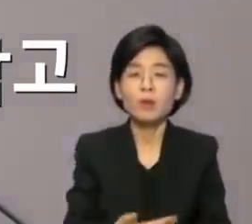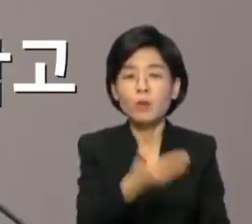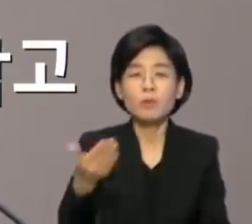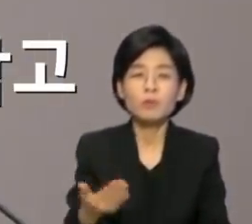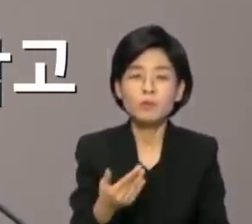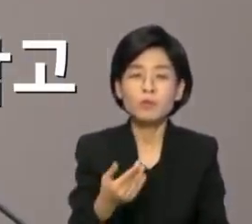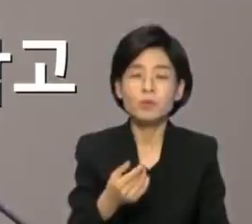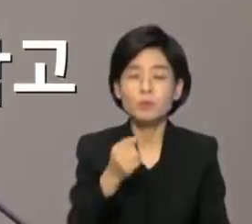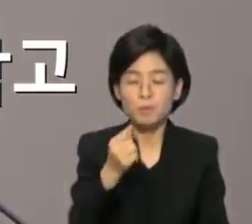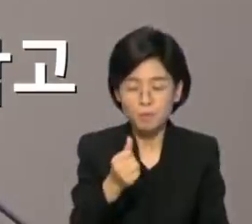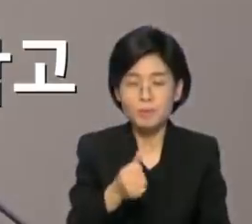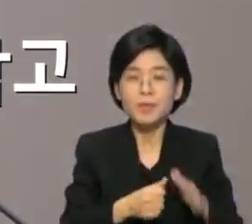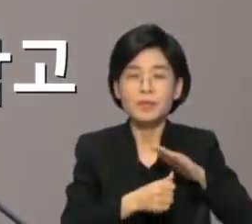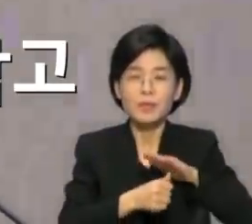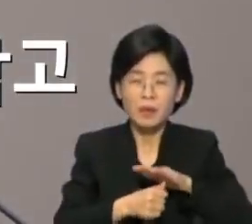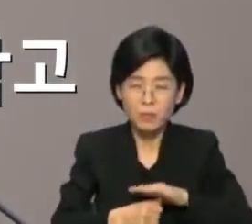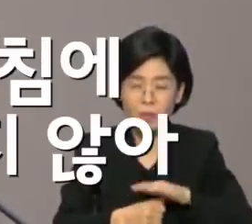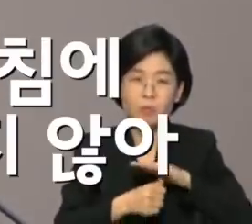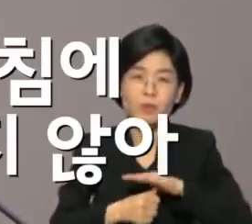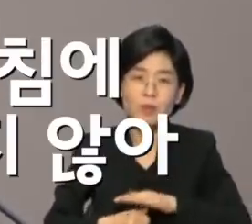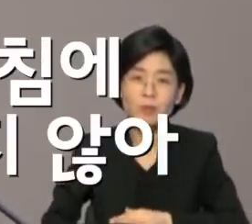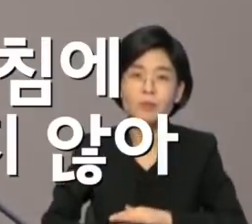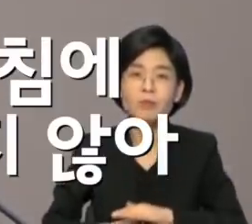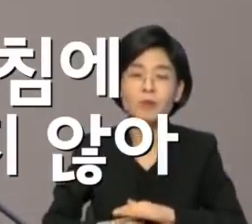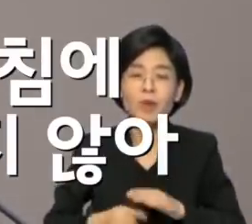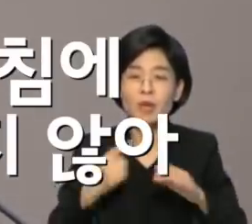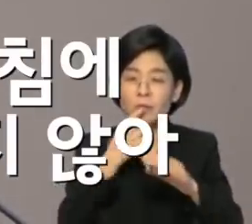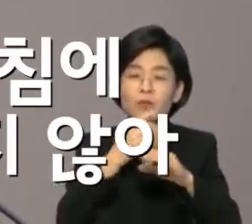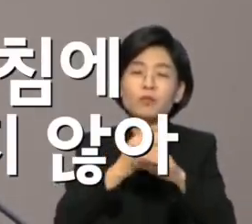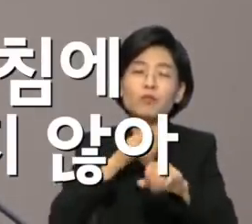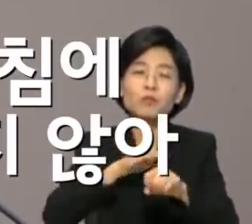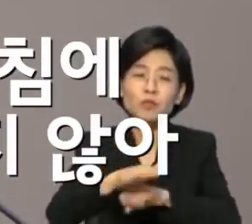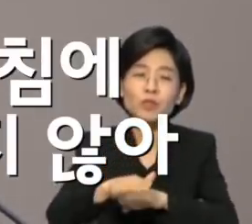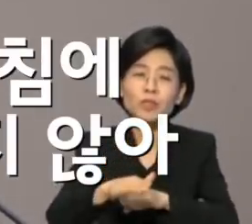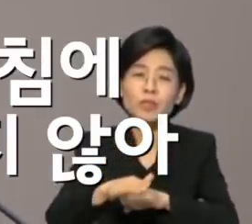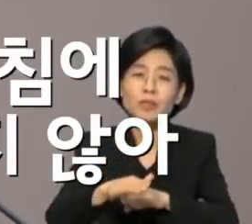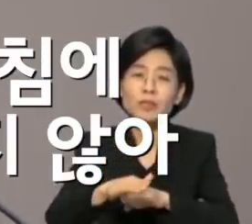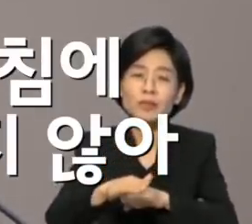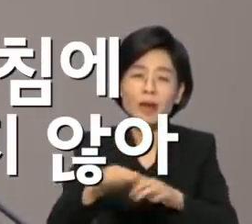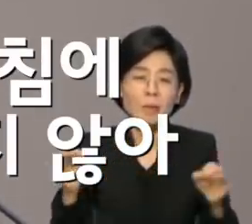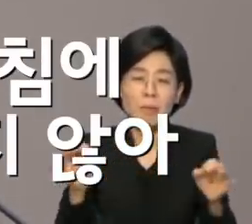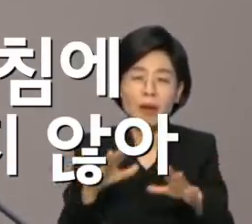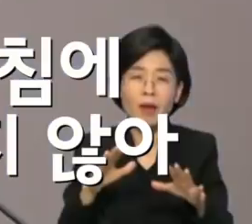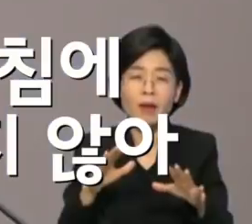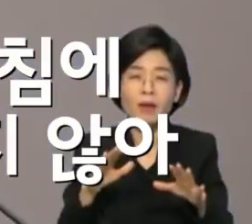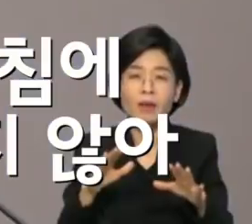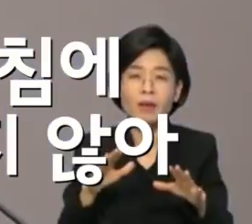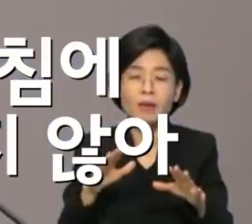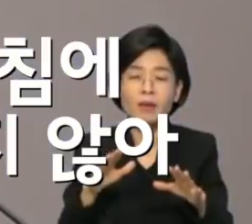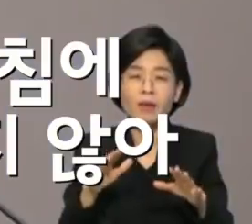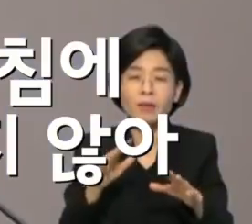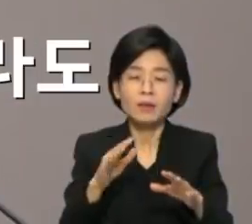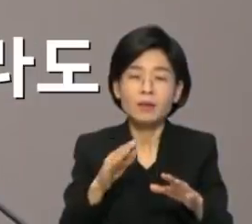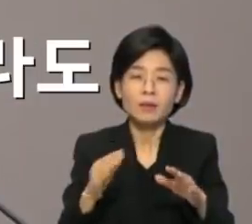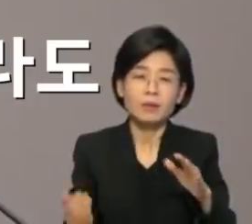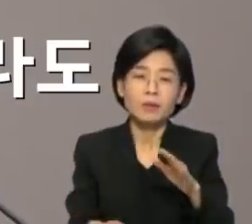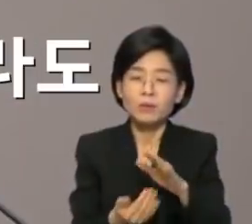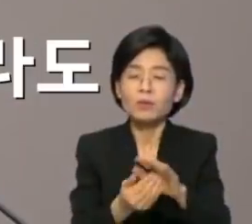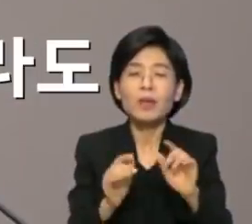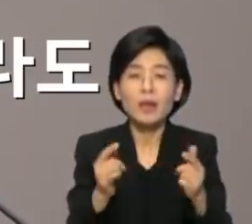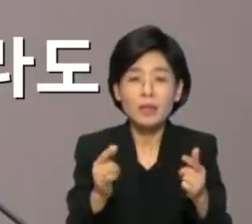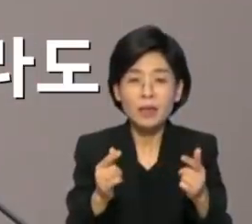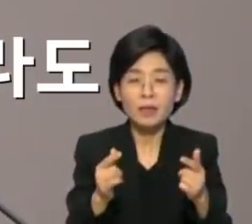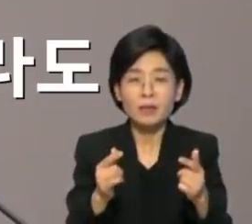조금씩 참고 또 참고 민주주의라는 게 그렇게 하루 뚝딱 도깨비병맹처럼 되는 게 아니에요.